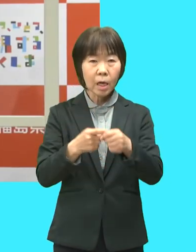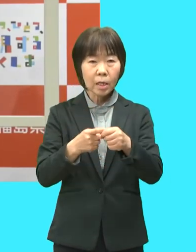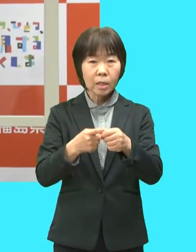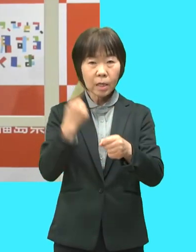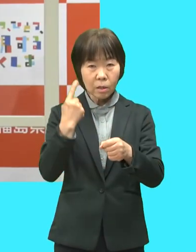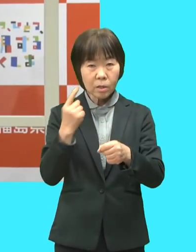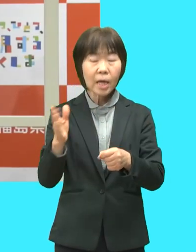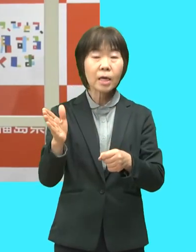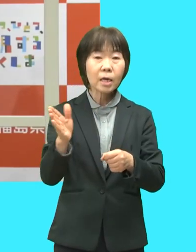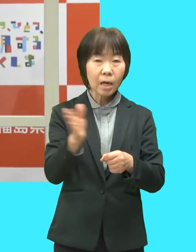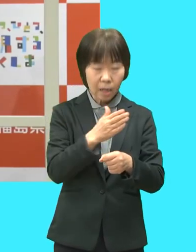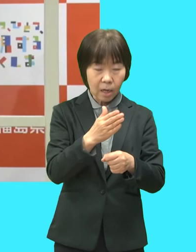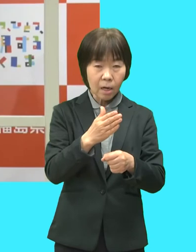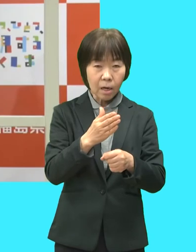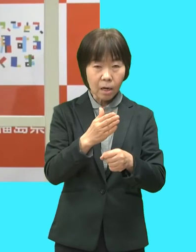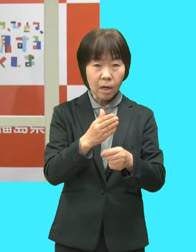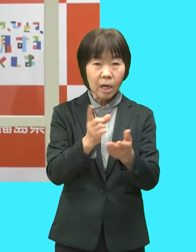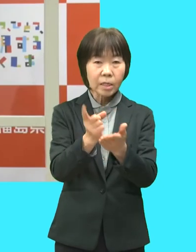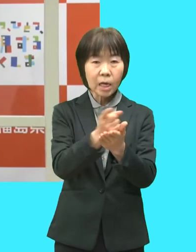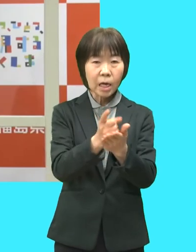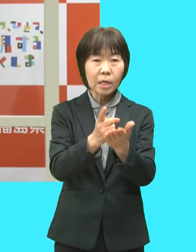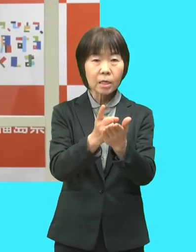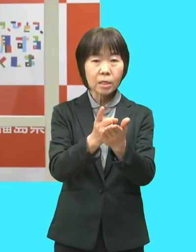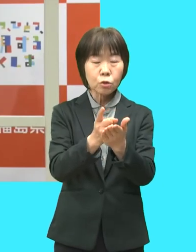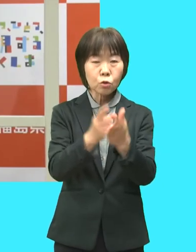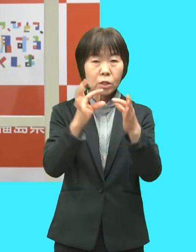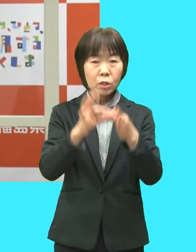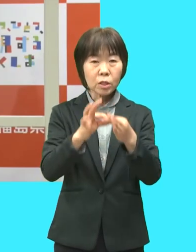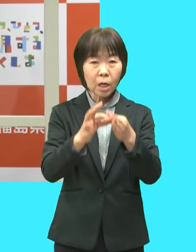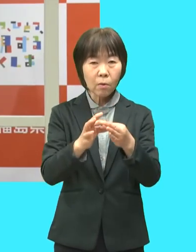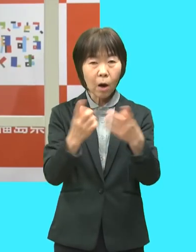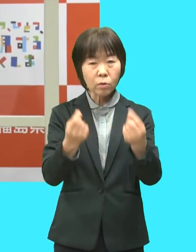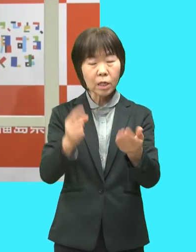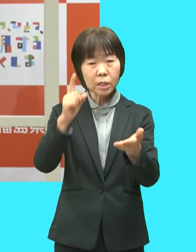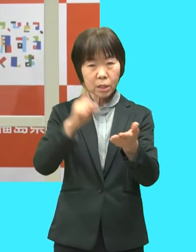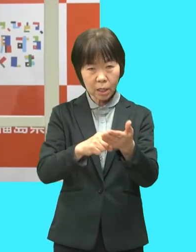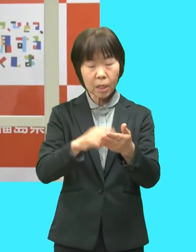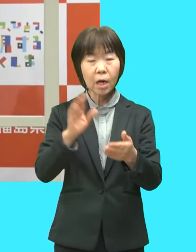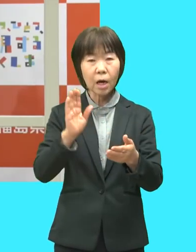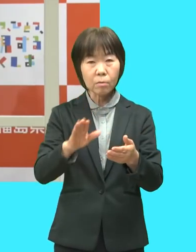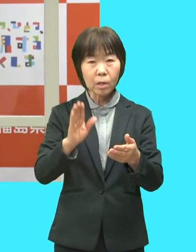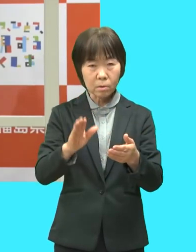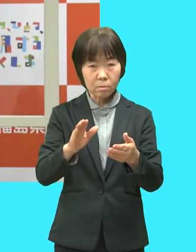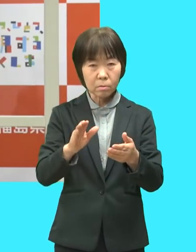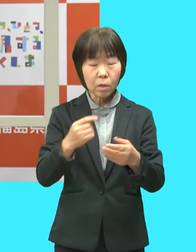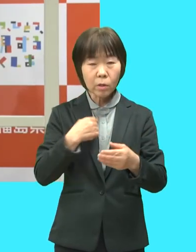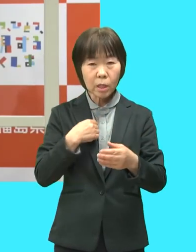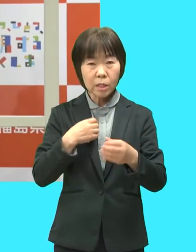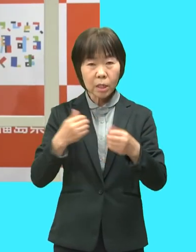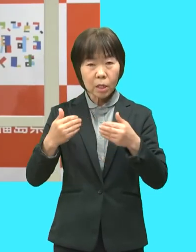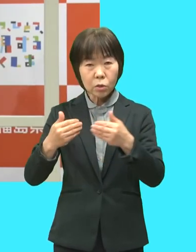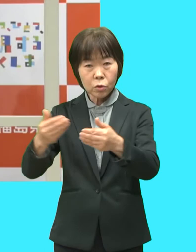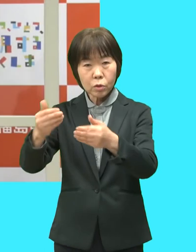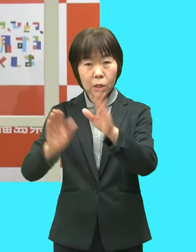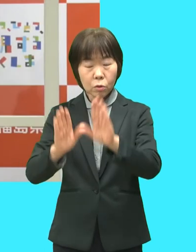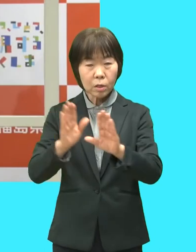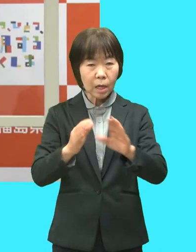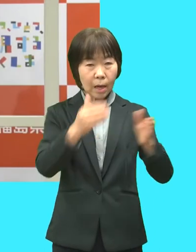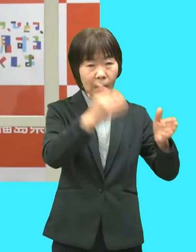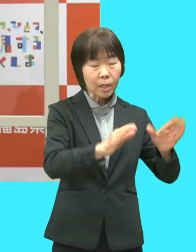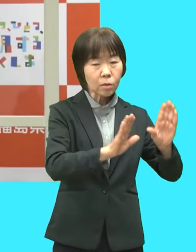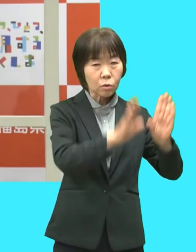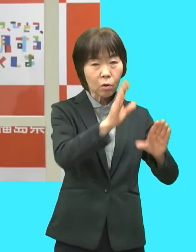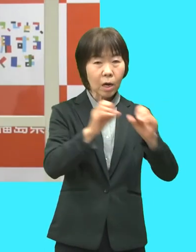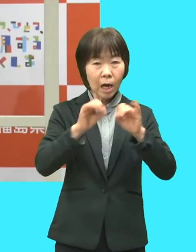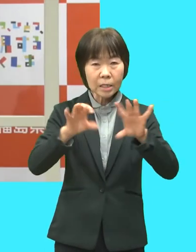ーのルートについて似たようなご指摘いただいておりますが、私が光と影を発信すると言っていますのが、私